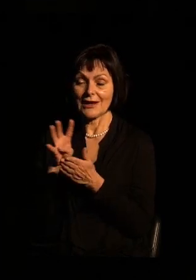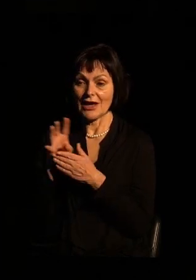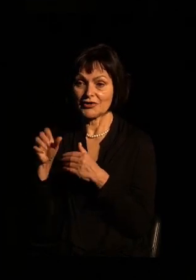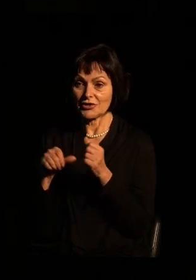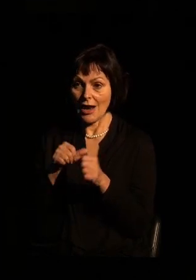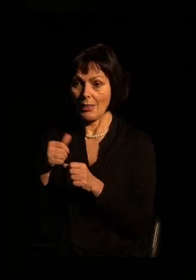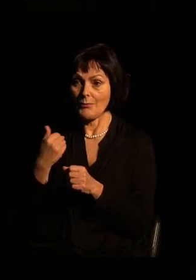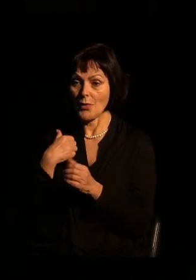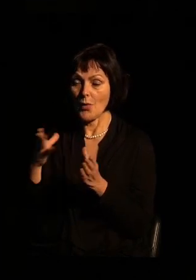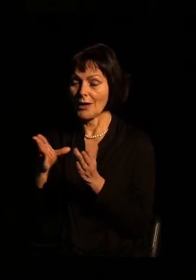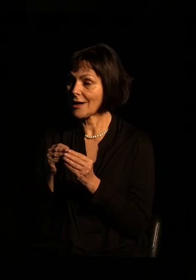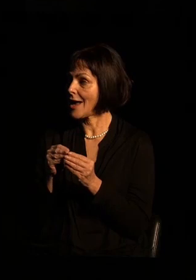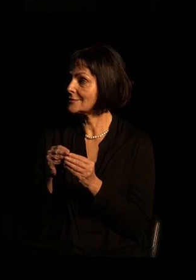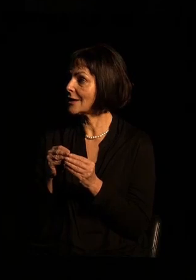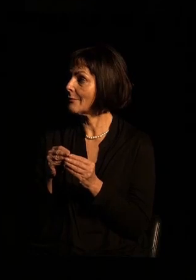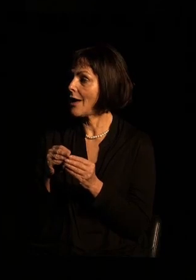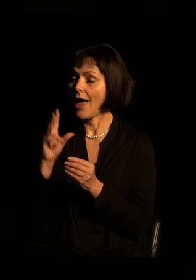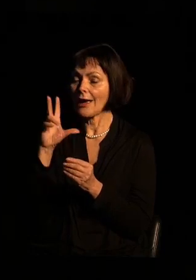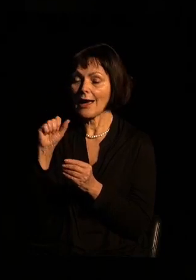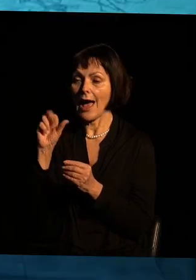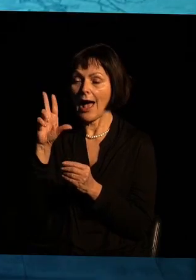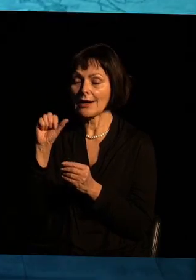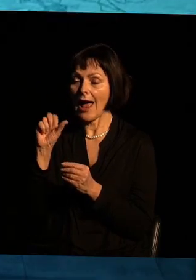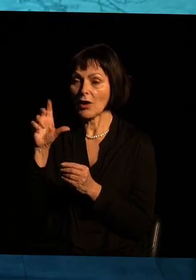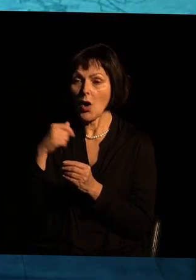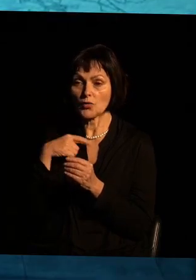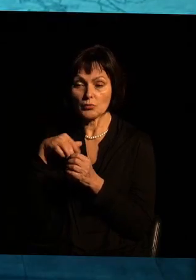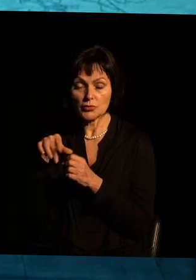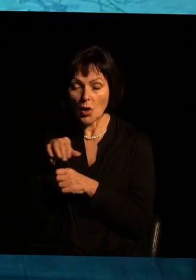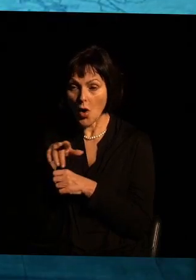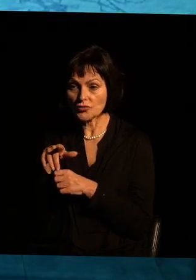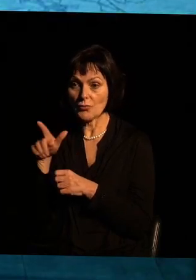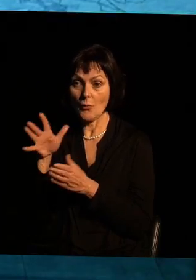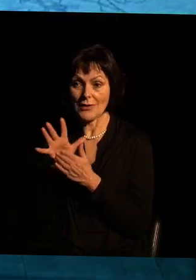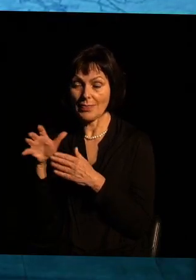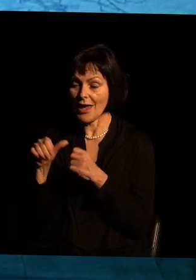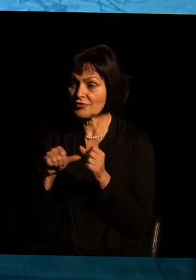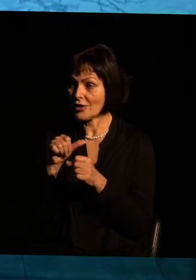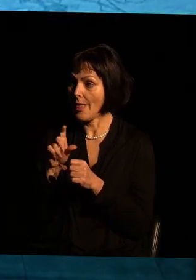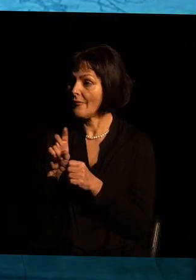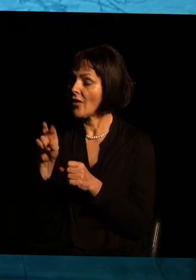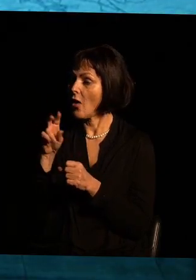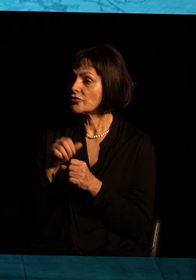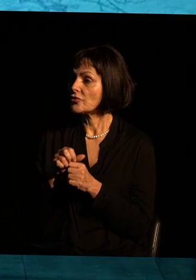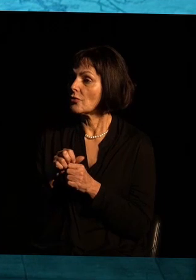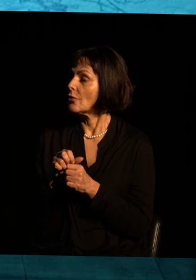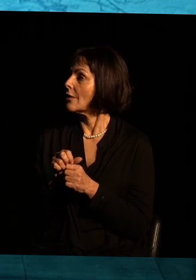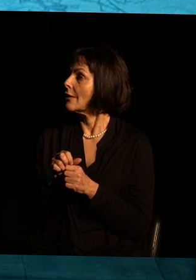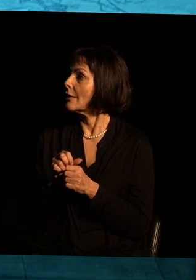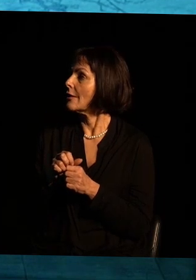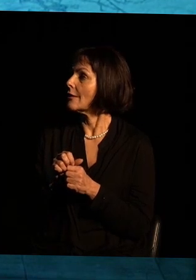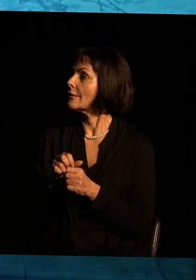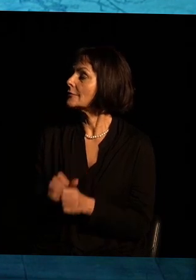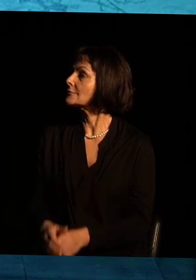lat, to był ze mną właśnie w Karakorum. Przechodził przez różne przełęcze, miał 15 lat, no wchodził na